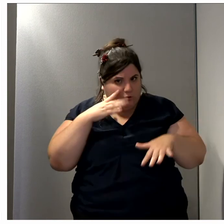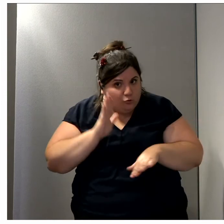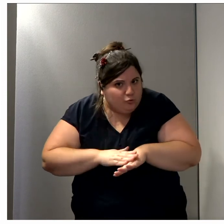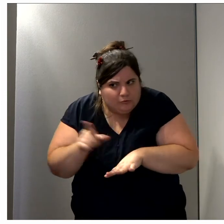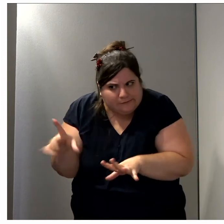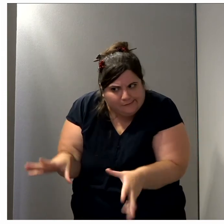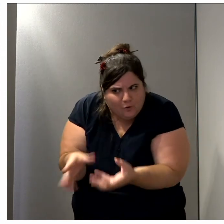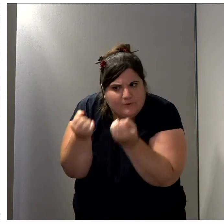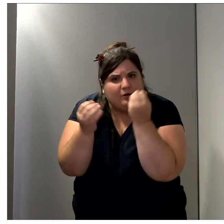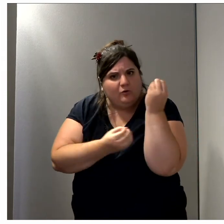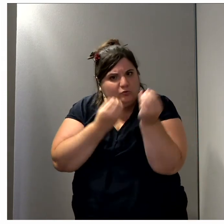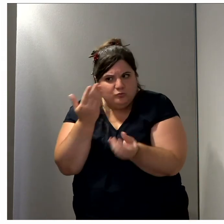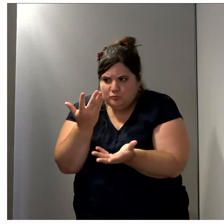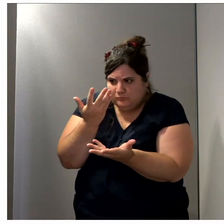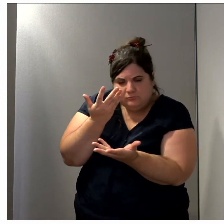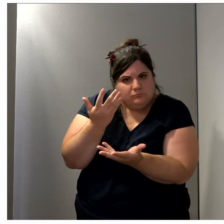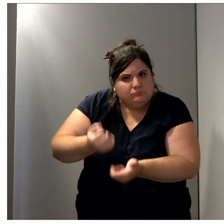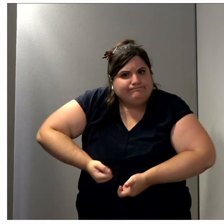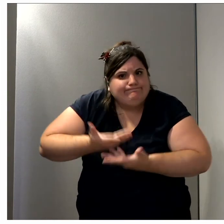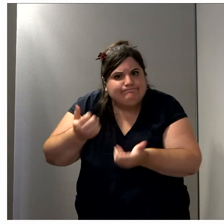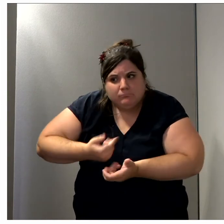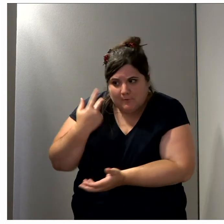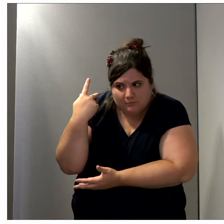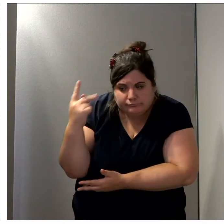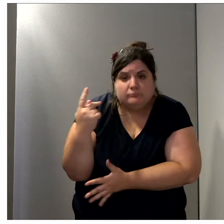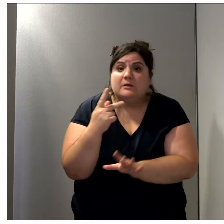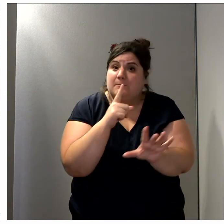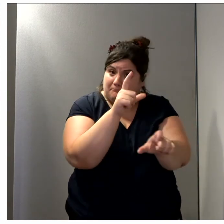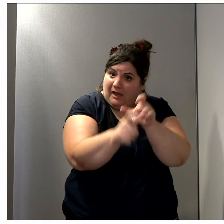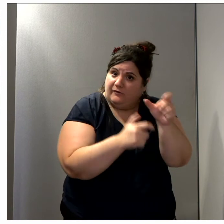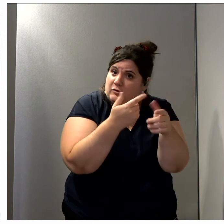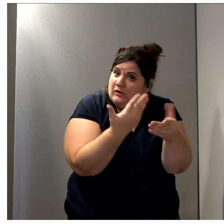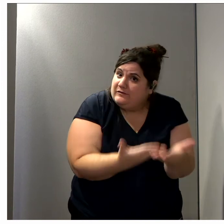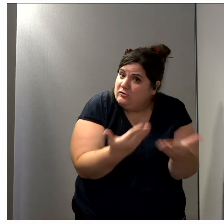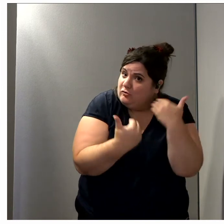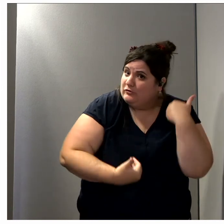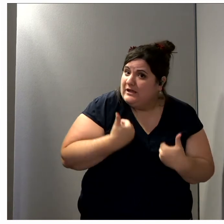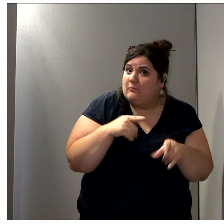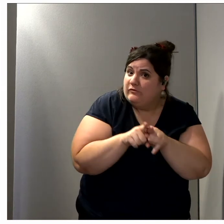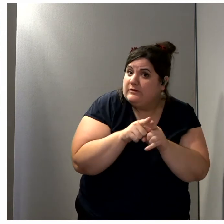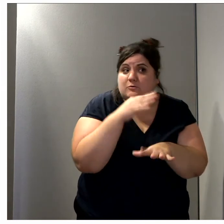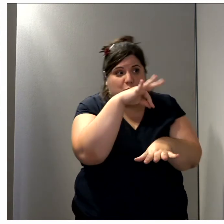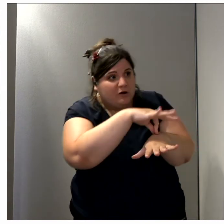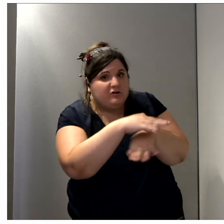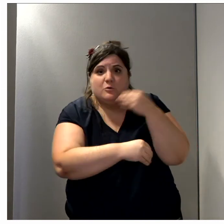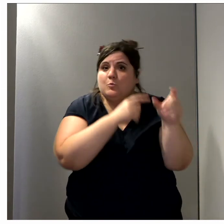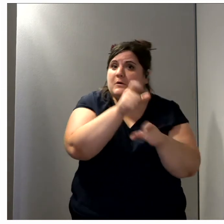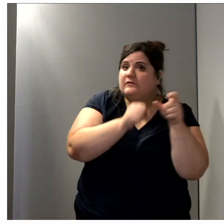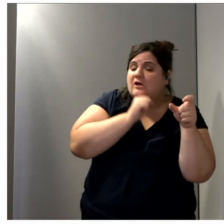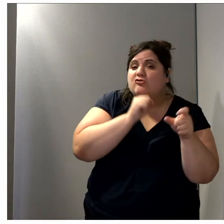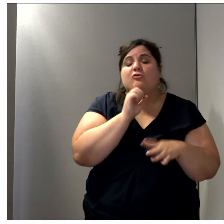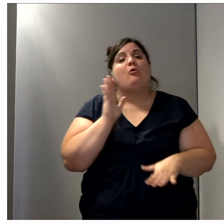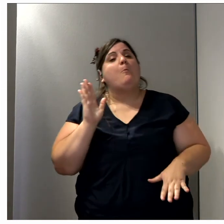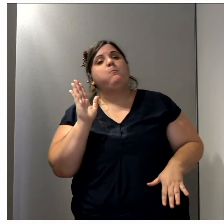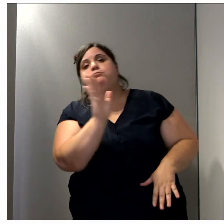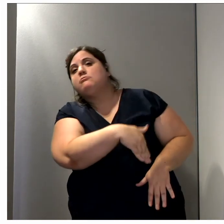des aidants, des personnes handicapées, des malades, des personnes âgées, étant de manière générale peu reconnues,